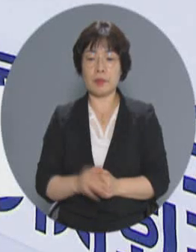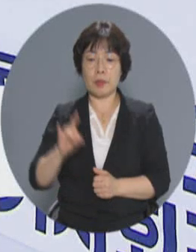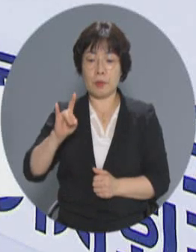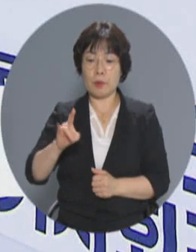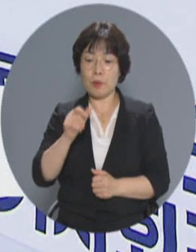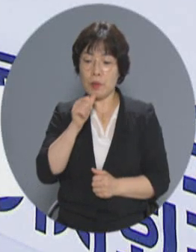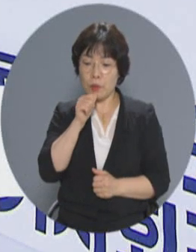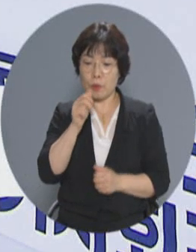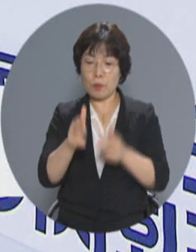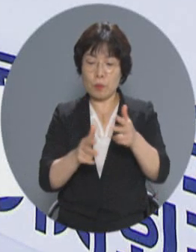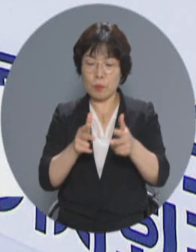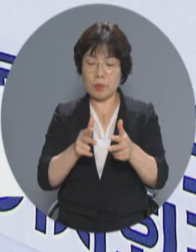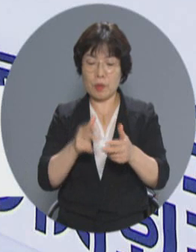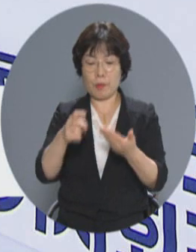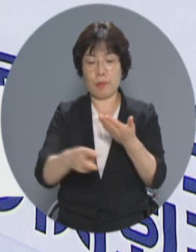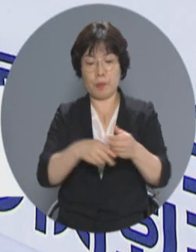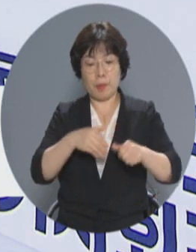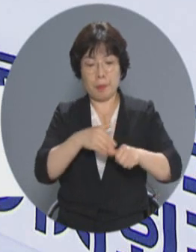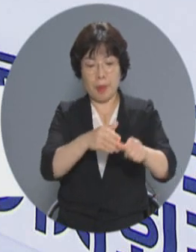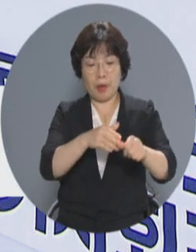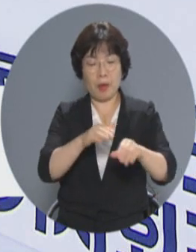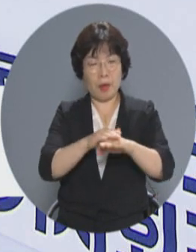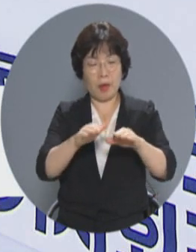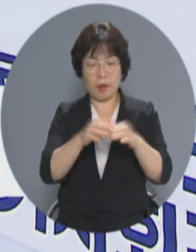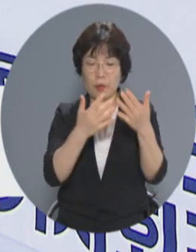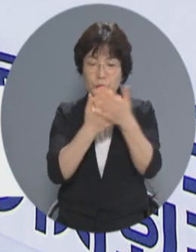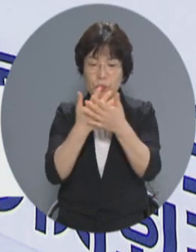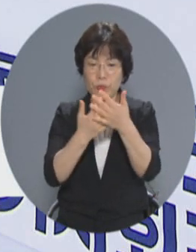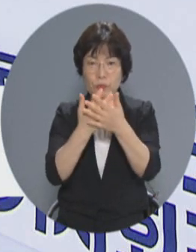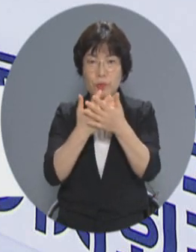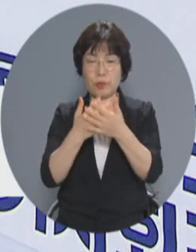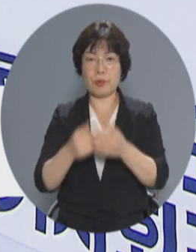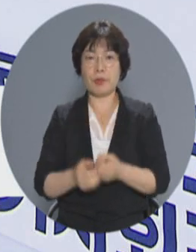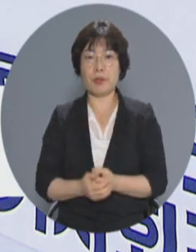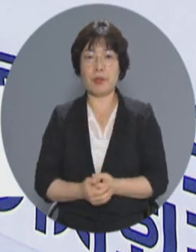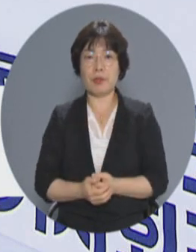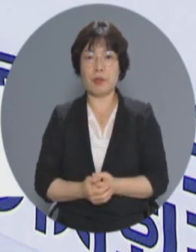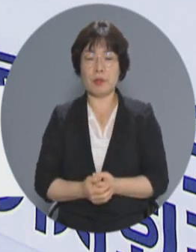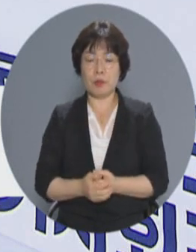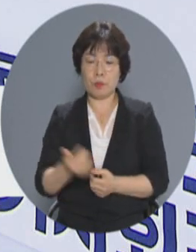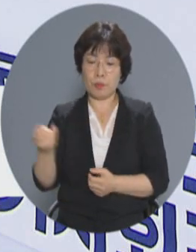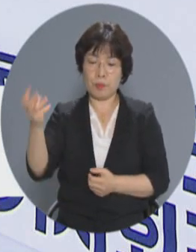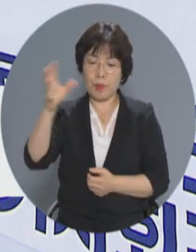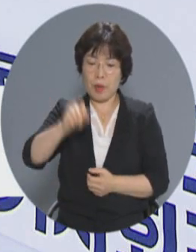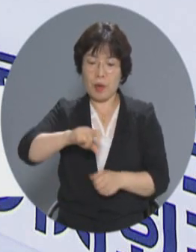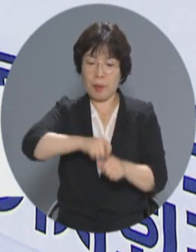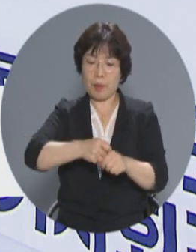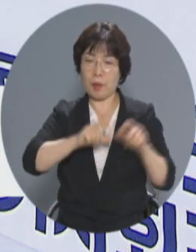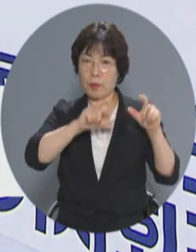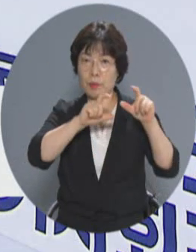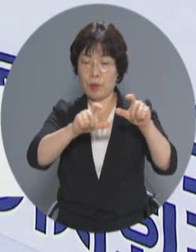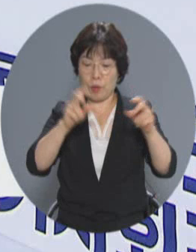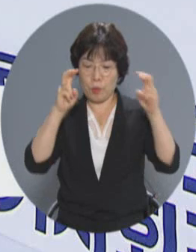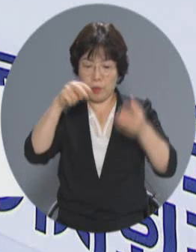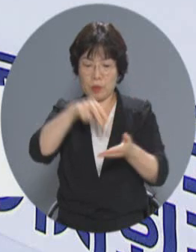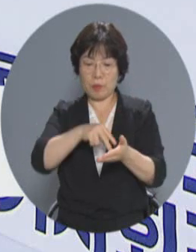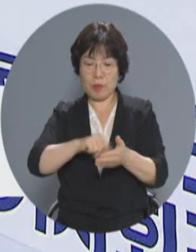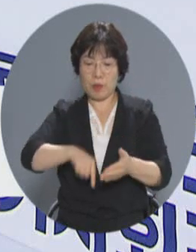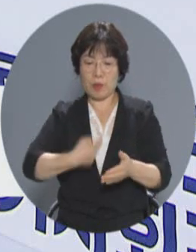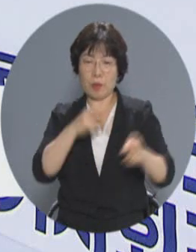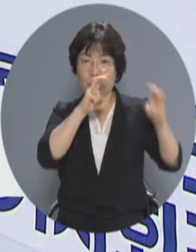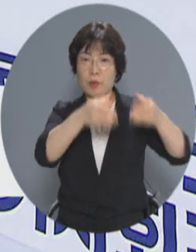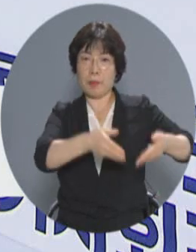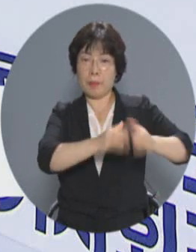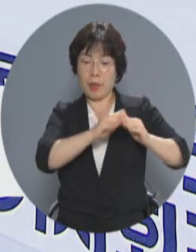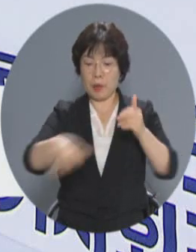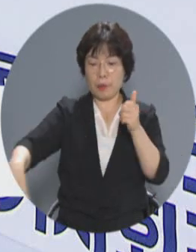현대제철의 불법 파견 문제가 해결될 기미를 보이지 않고 있습니다. 수십억 원의 과태료 처분을 받자 회사 측은 자회사를